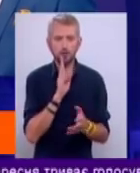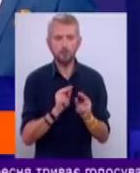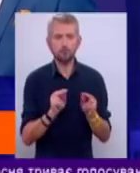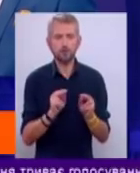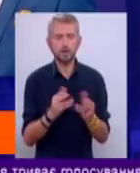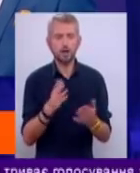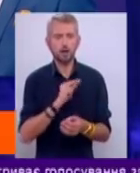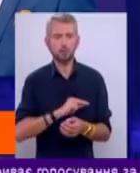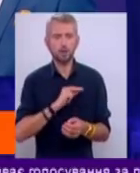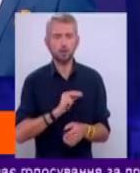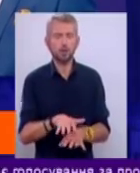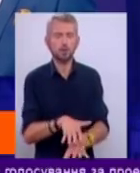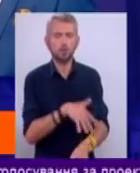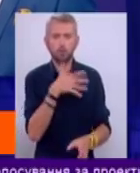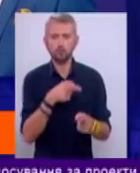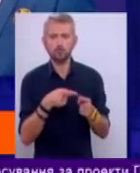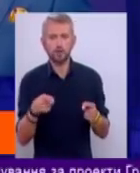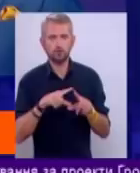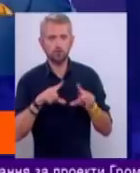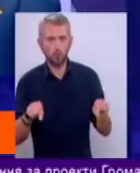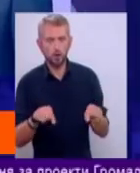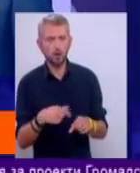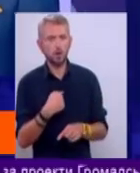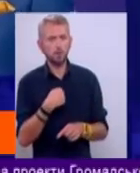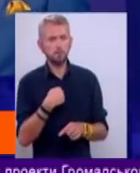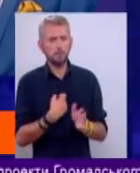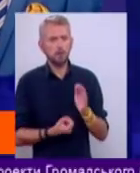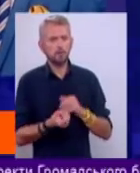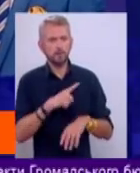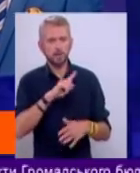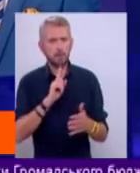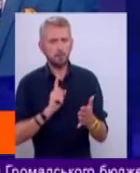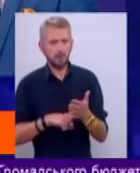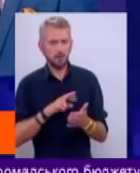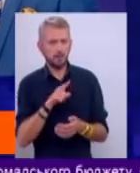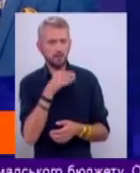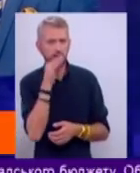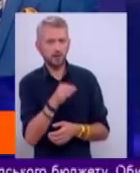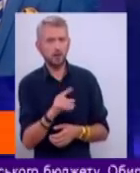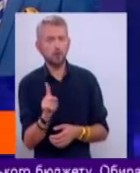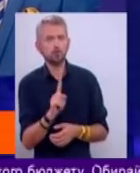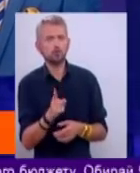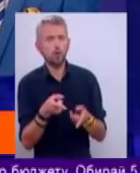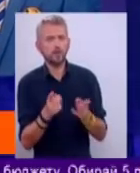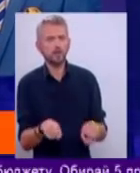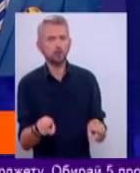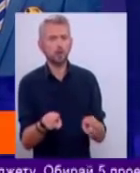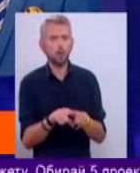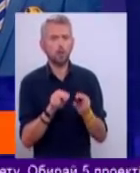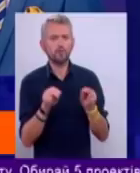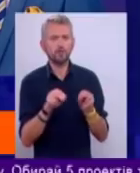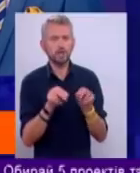яка працює тривалий час у школі. І у мене постає запитання, як ви сказали, що дійсно такого вчитель